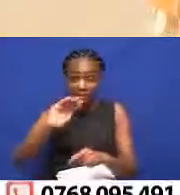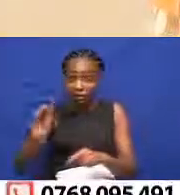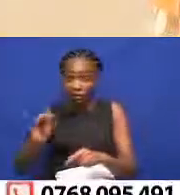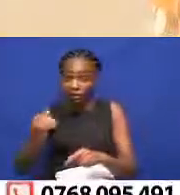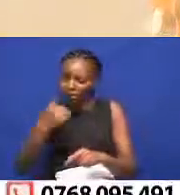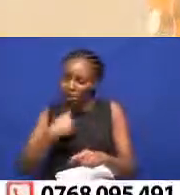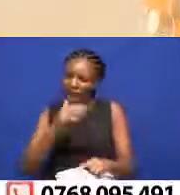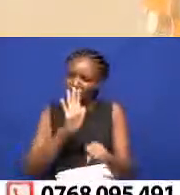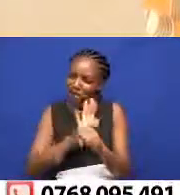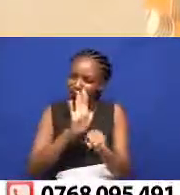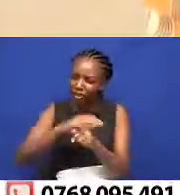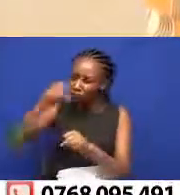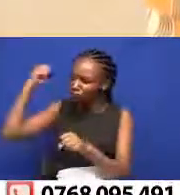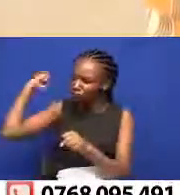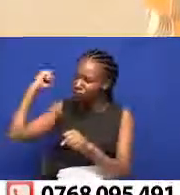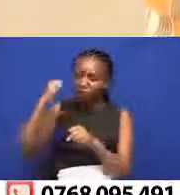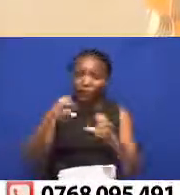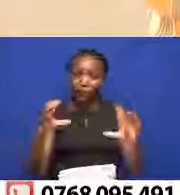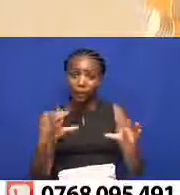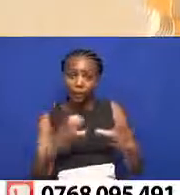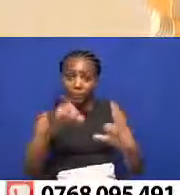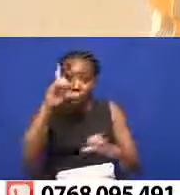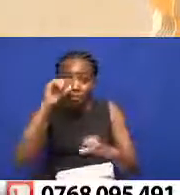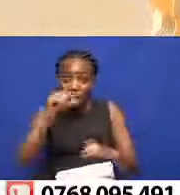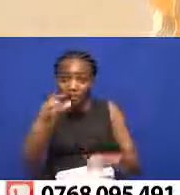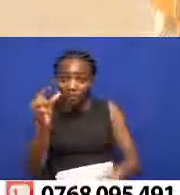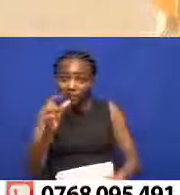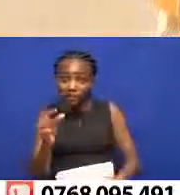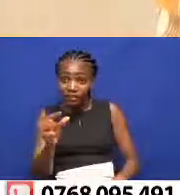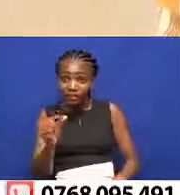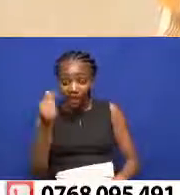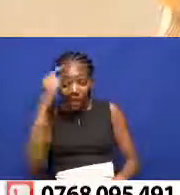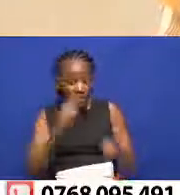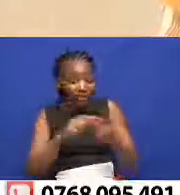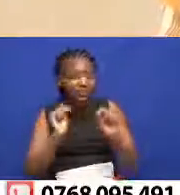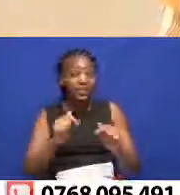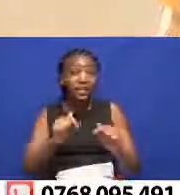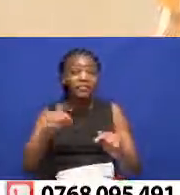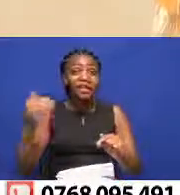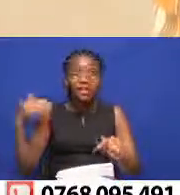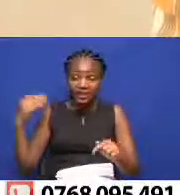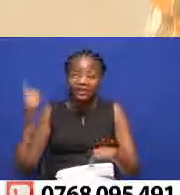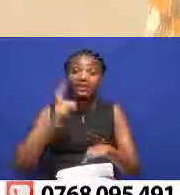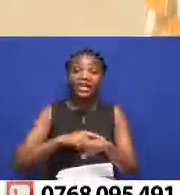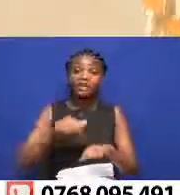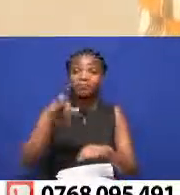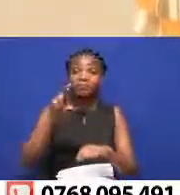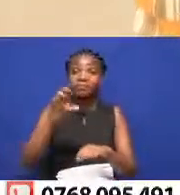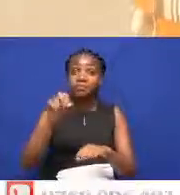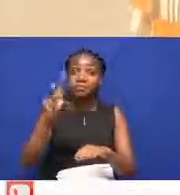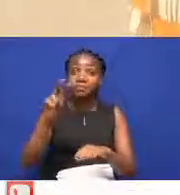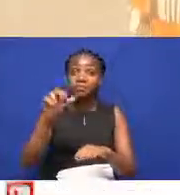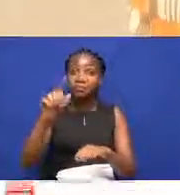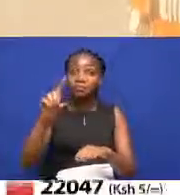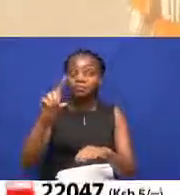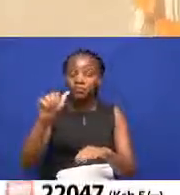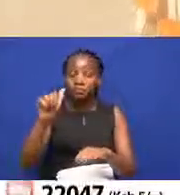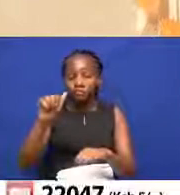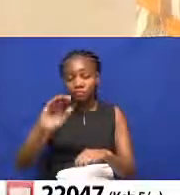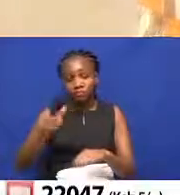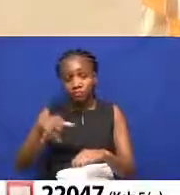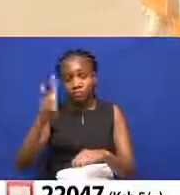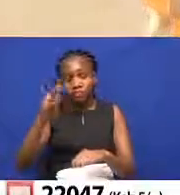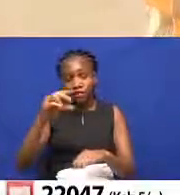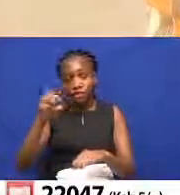vyama pwani, tumekuwa na vyama pwani viko paka leo tangu Ronald Ngala. Wasidanganye na mambo ya chama.